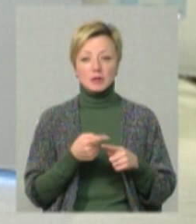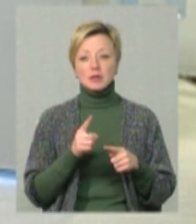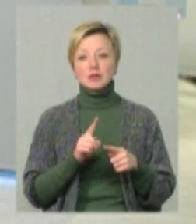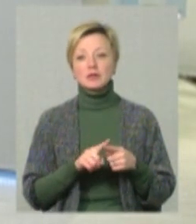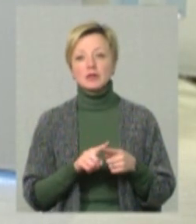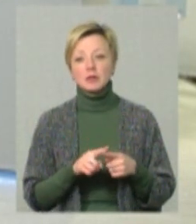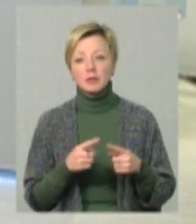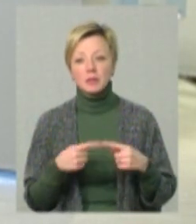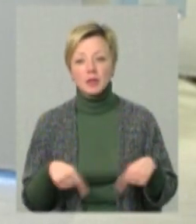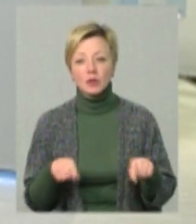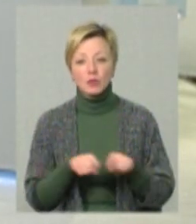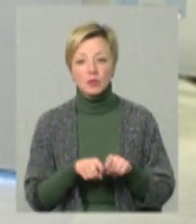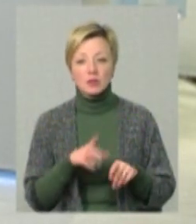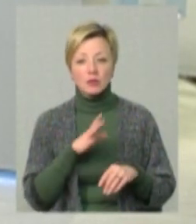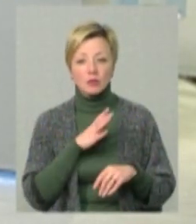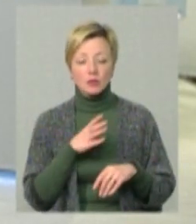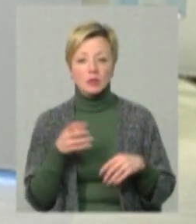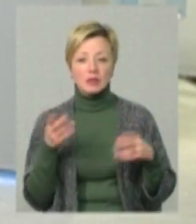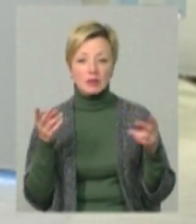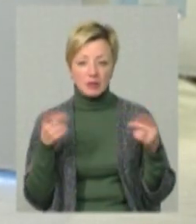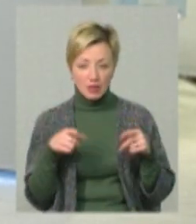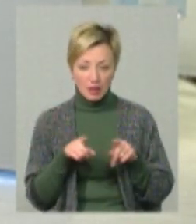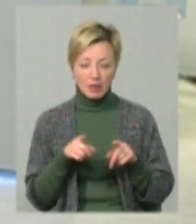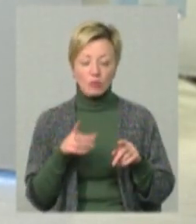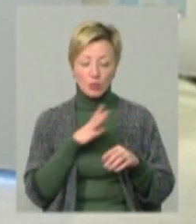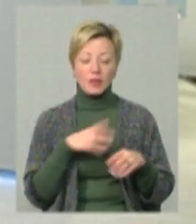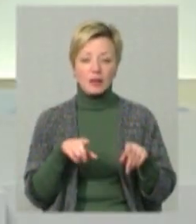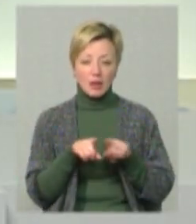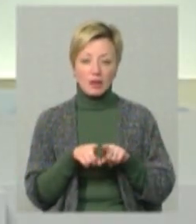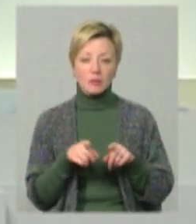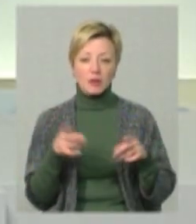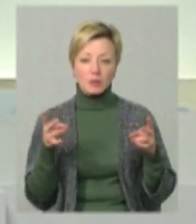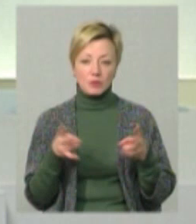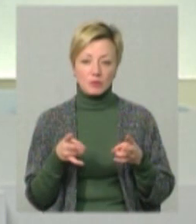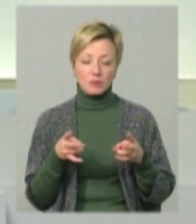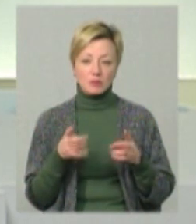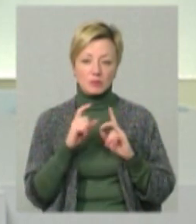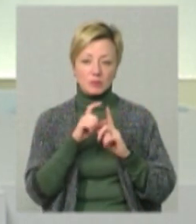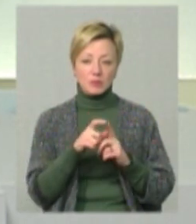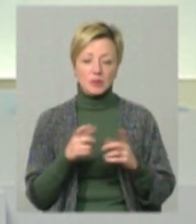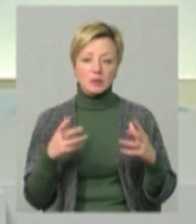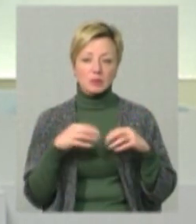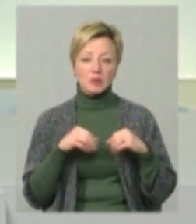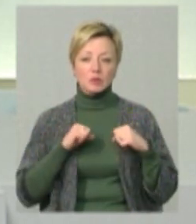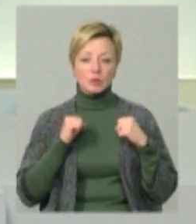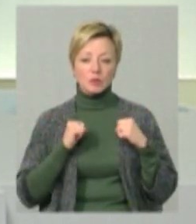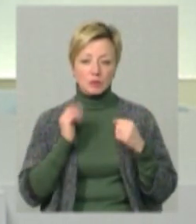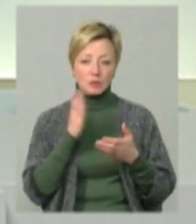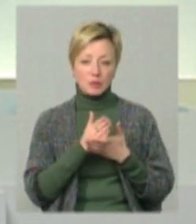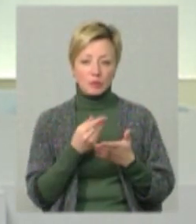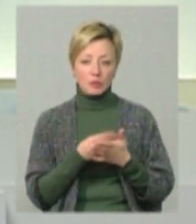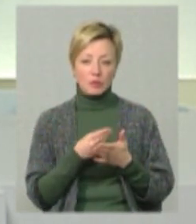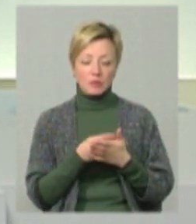ці підрозділи тероборони були такими, якими вони повинні бути відповідно до закону? Я думаю, спільними зусиллями ми будемо орієнтуватись в першу чергу на